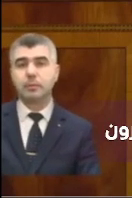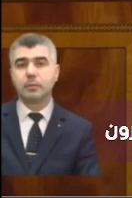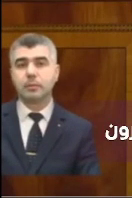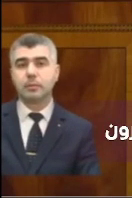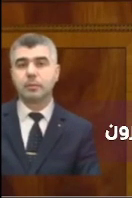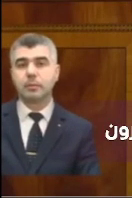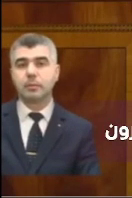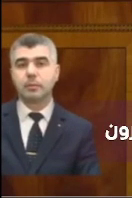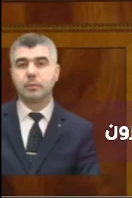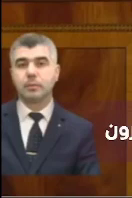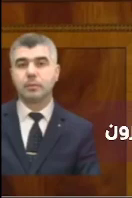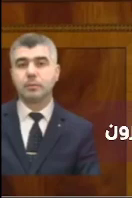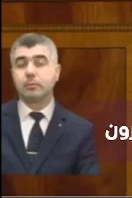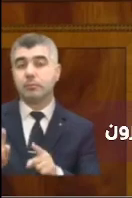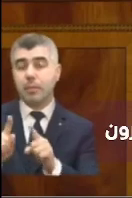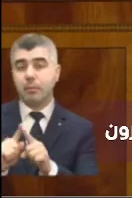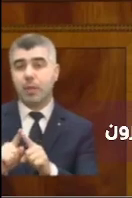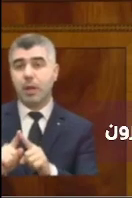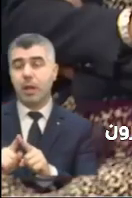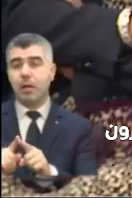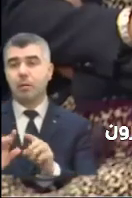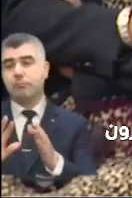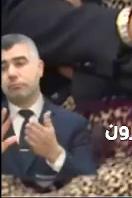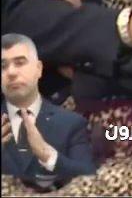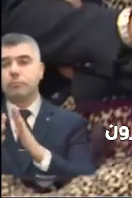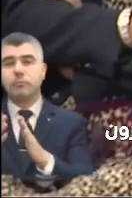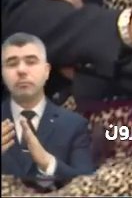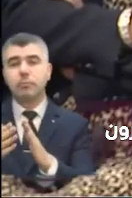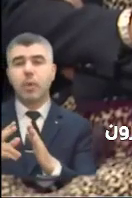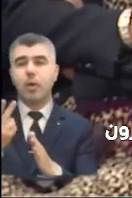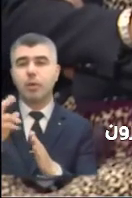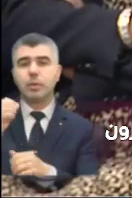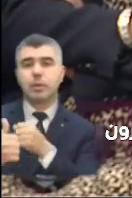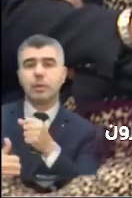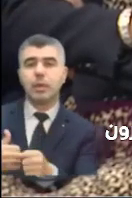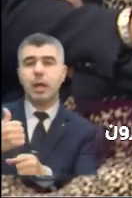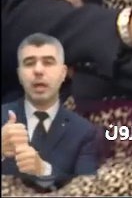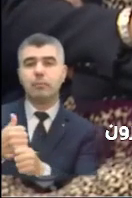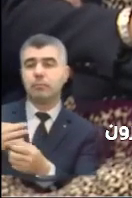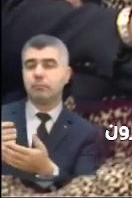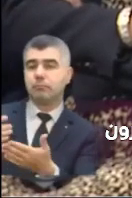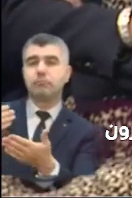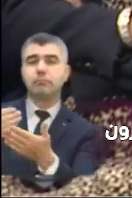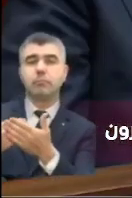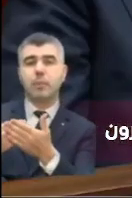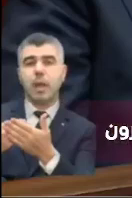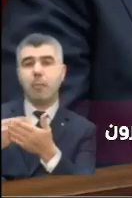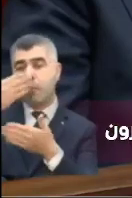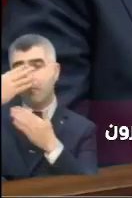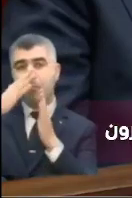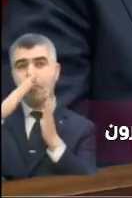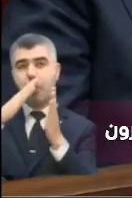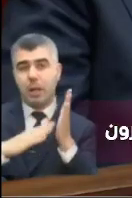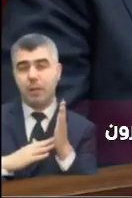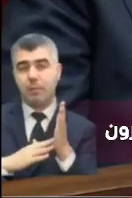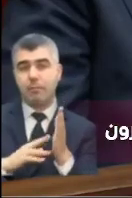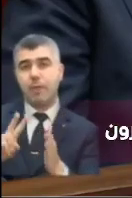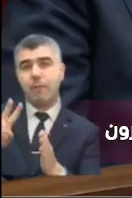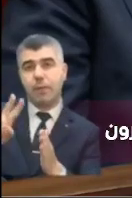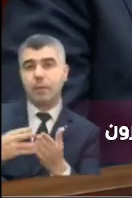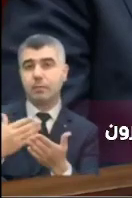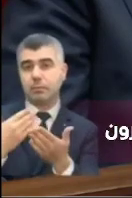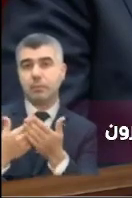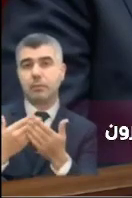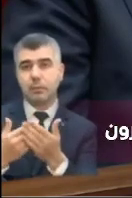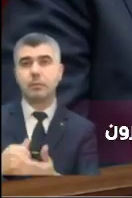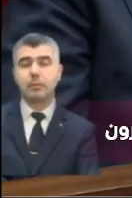الاستعمارية. عندما تعود فرنسا إلى الماضي، إلى هذه العلاقات في السنوات الثمانين الماضية